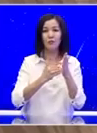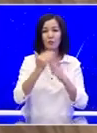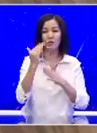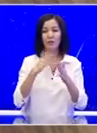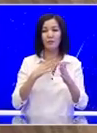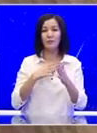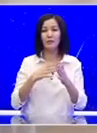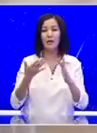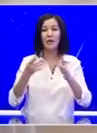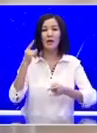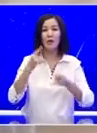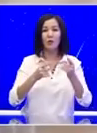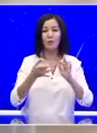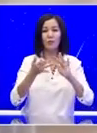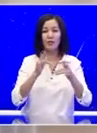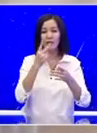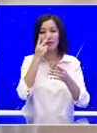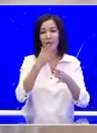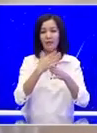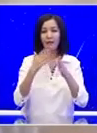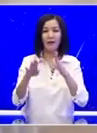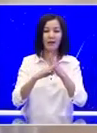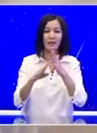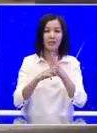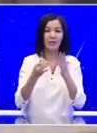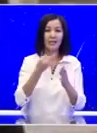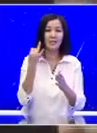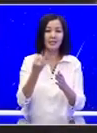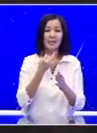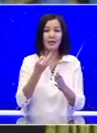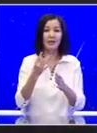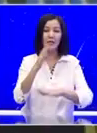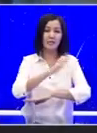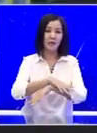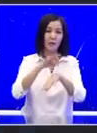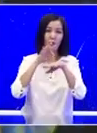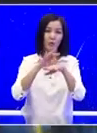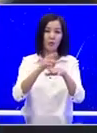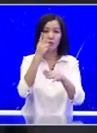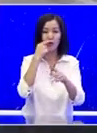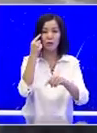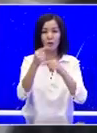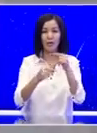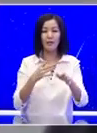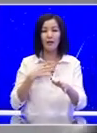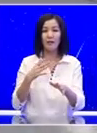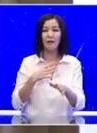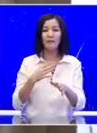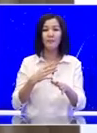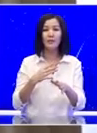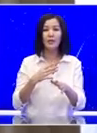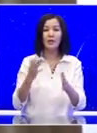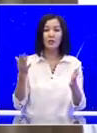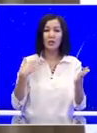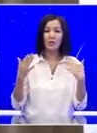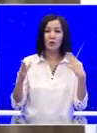екі рет әлеуметтік желіге шығады. Каратэ өнеріне қызыққан қала тұрғындары үшін шеберлік сабағын өткізуді дәстүрге айналдырған. Сонымен қатар ол